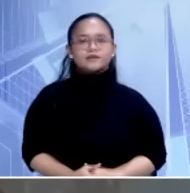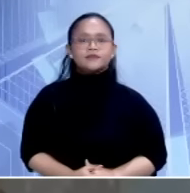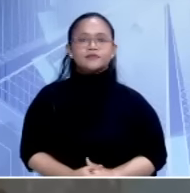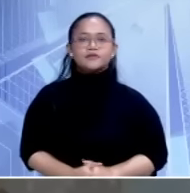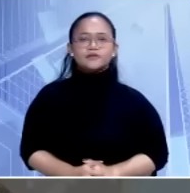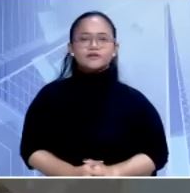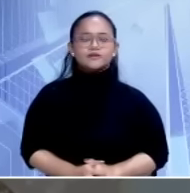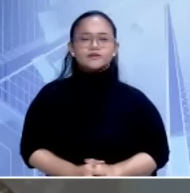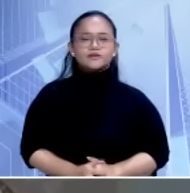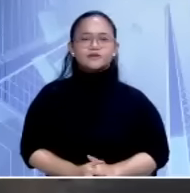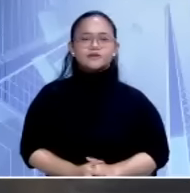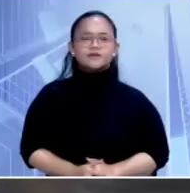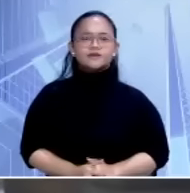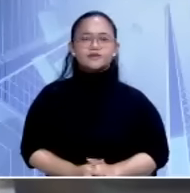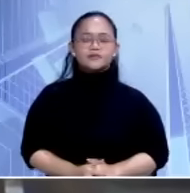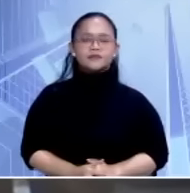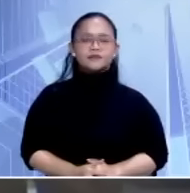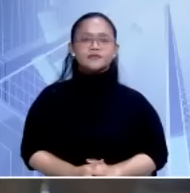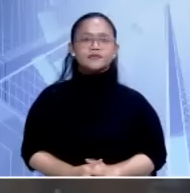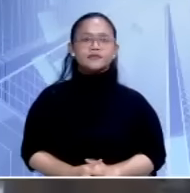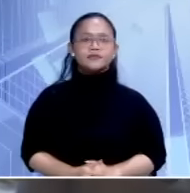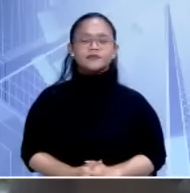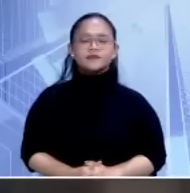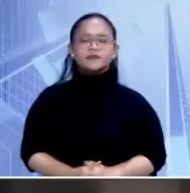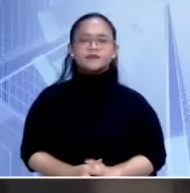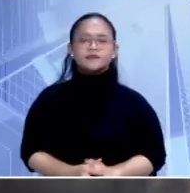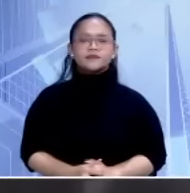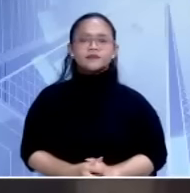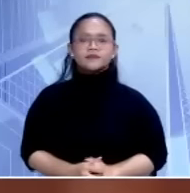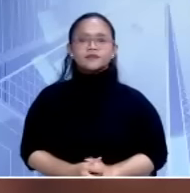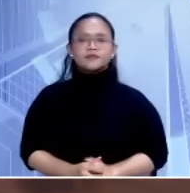Dari Jakarta, Tim Liputan iNews melaporkan.